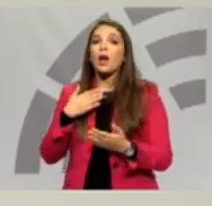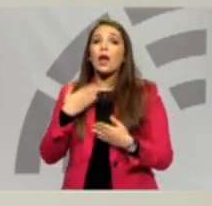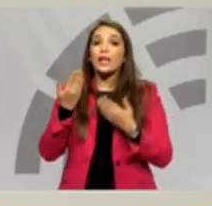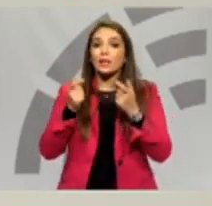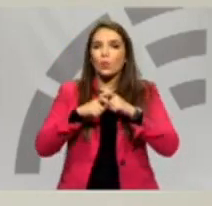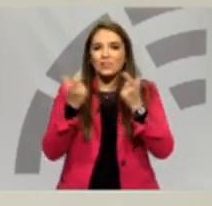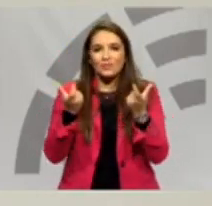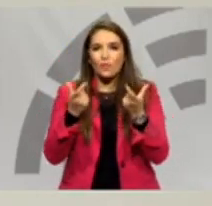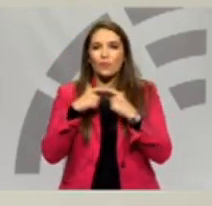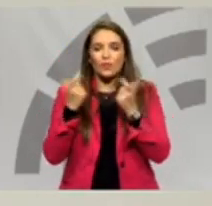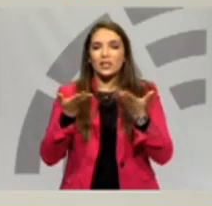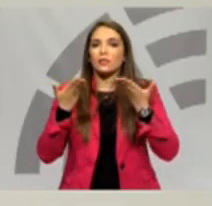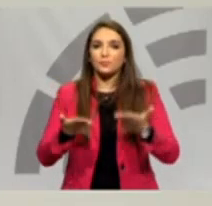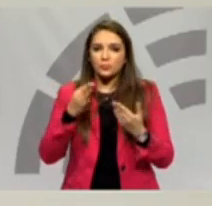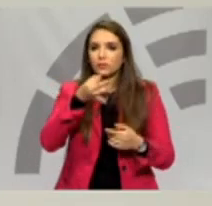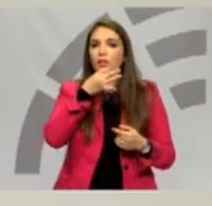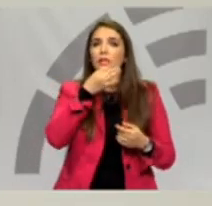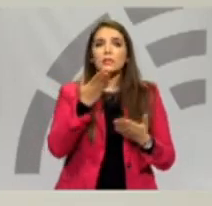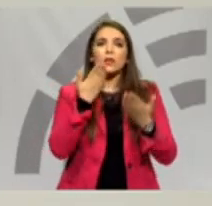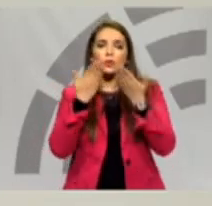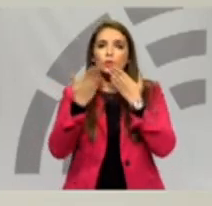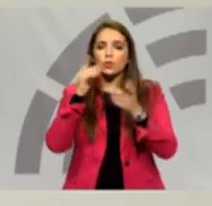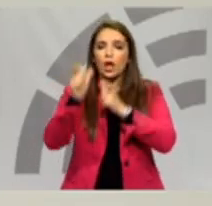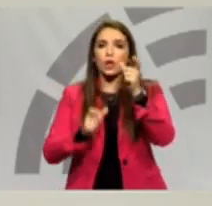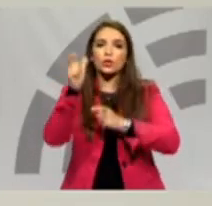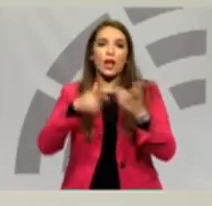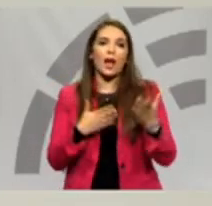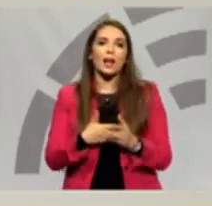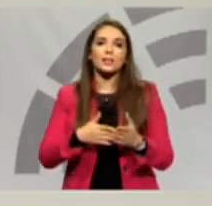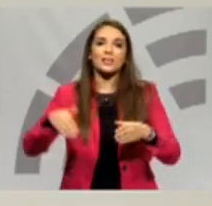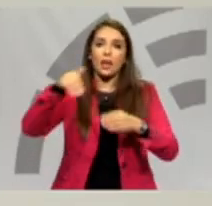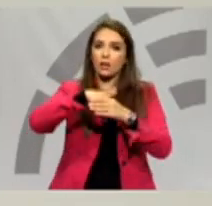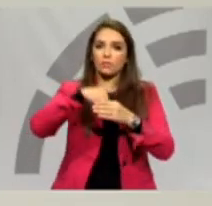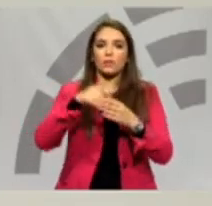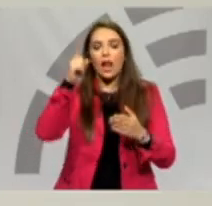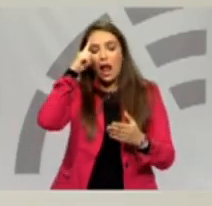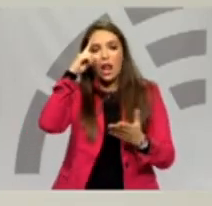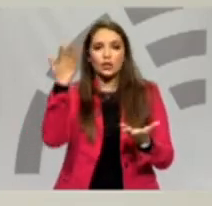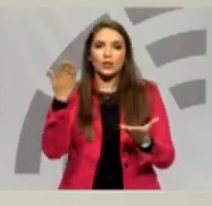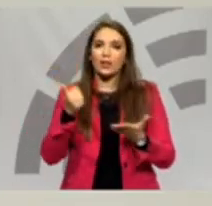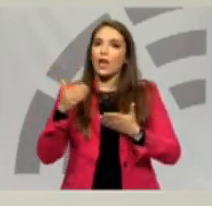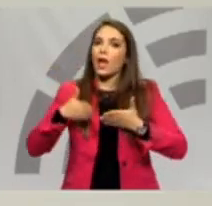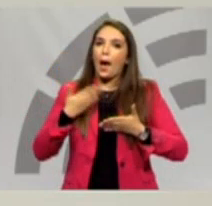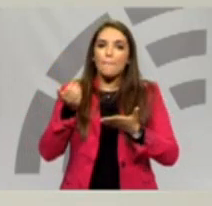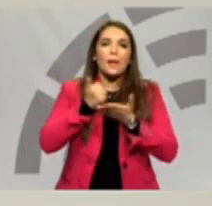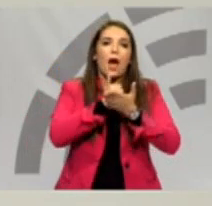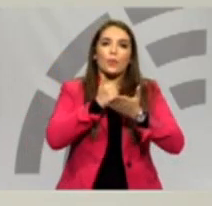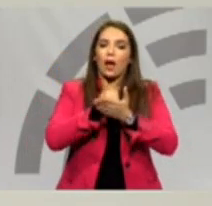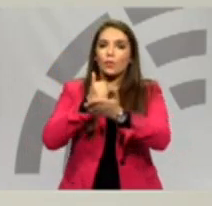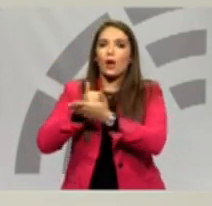مش نشكر كل المترشحين والمترشحات في الدوري الاول خاصه المشهد السياسي داخل المنطقه